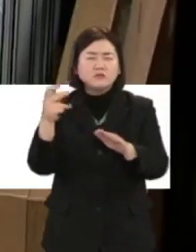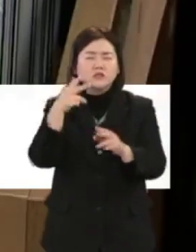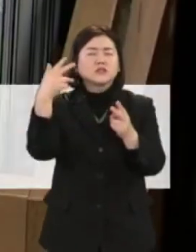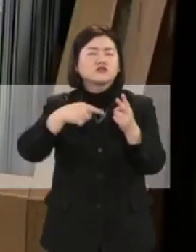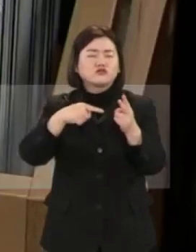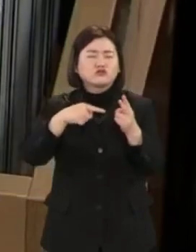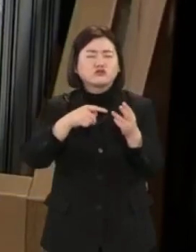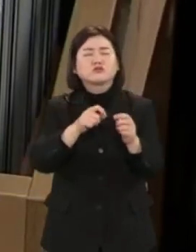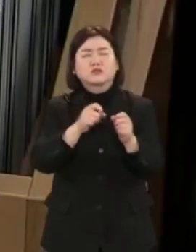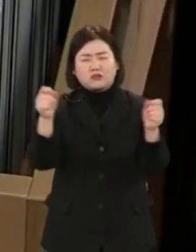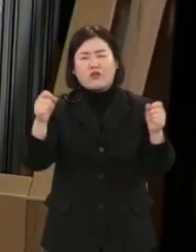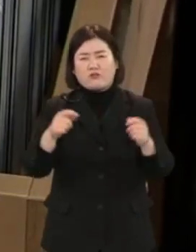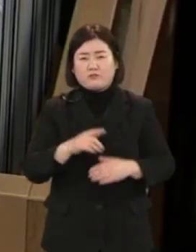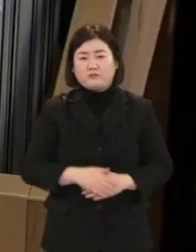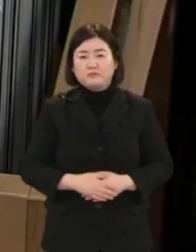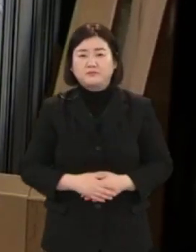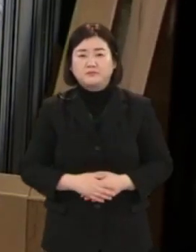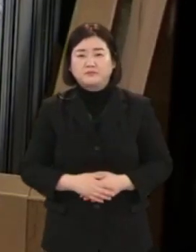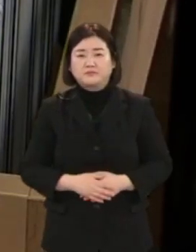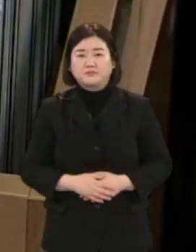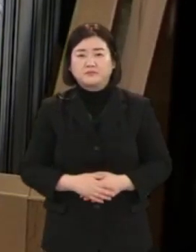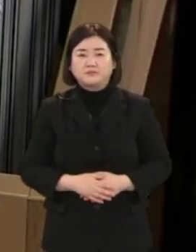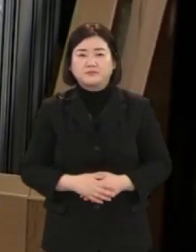최근 2주까지 늘어난 것으로 나타났습니다